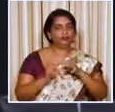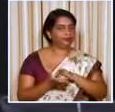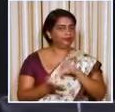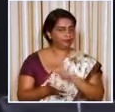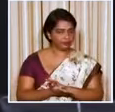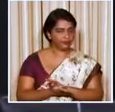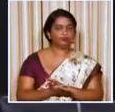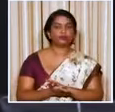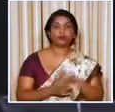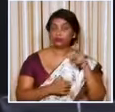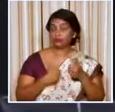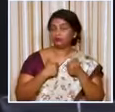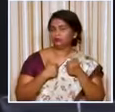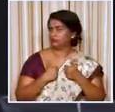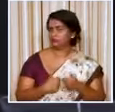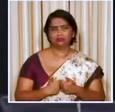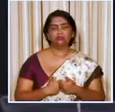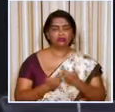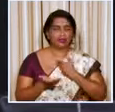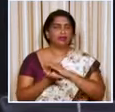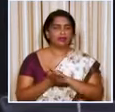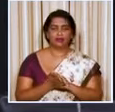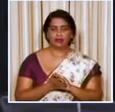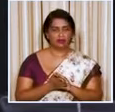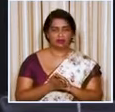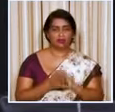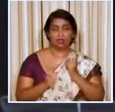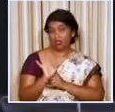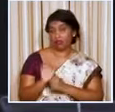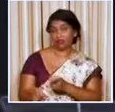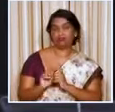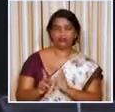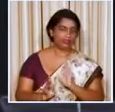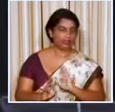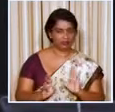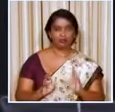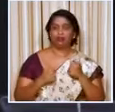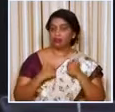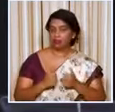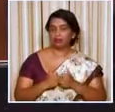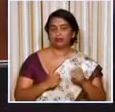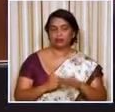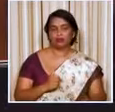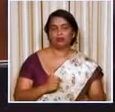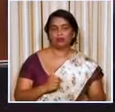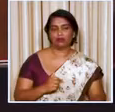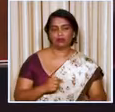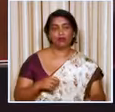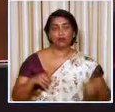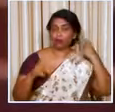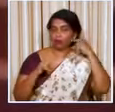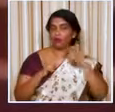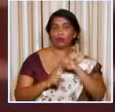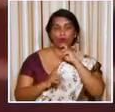ගන්න. මේක සාධාරණ තත්වයක් ඇති කරන්න. අපි කියන්නේ හැමදාම එකම ගාන තියෙන්න ඕනේ කියලා. සාධාරණ තත්වයක් ඇති කරන්න. මම හිතන්නේ මේ කාරණා